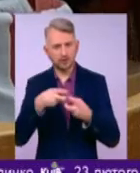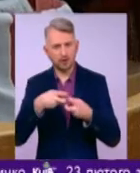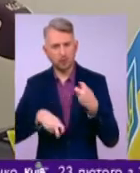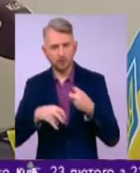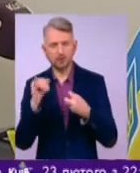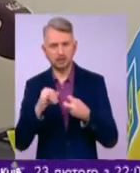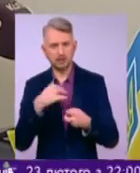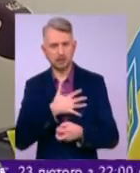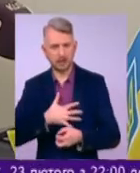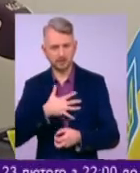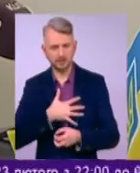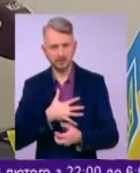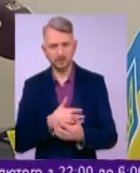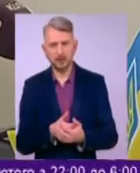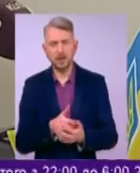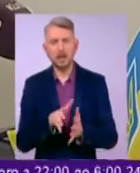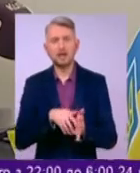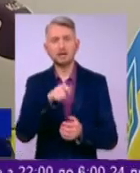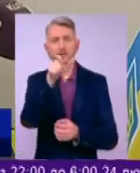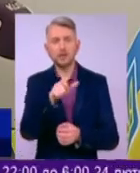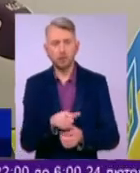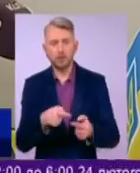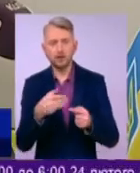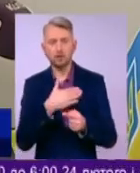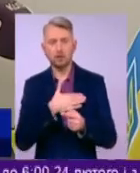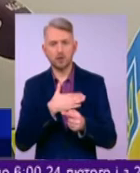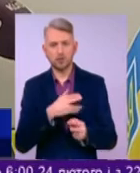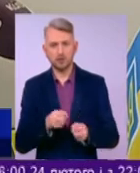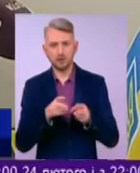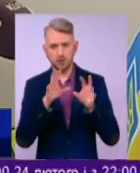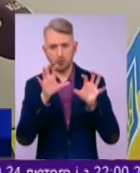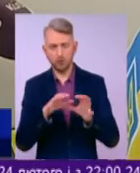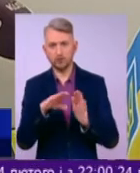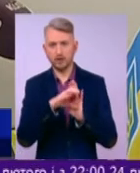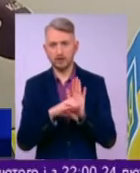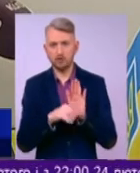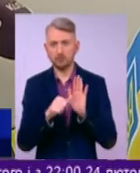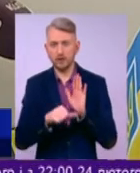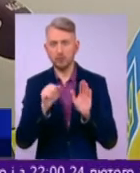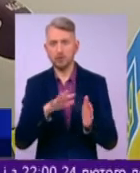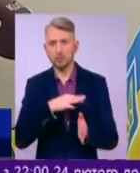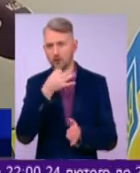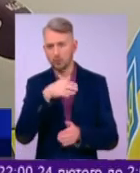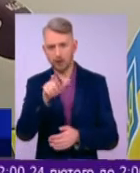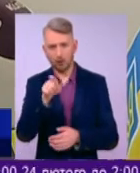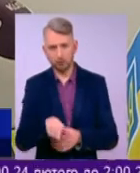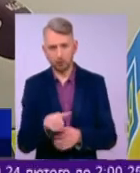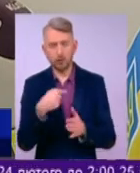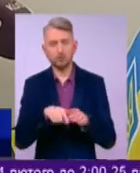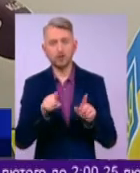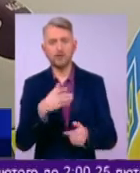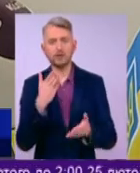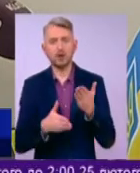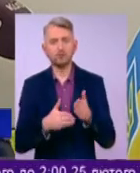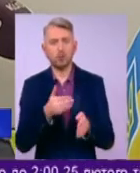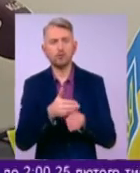стресів. Заявником, згідно нашого кримінально-процесуального кодексу, за статтею 60, може бути будь-яка особа. Тобто навіть якщо